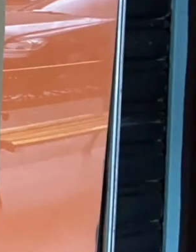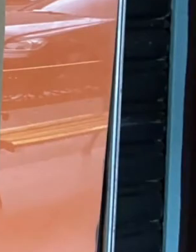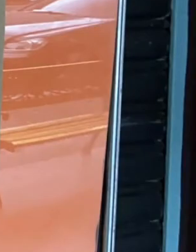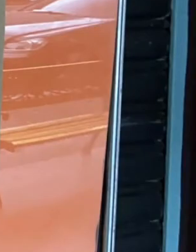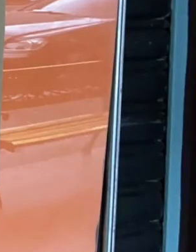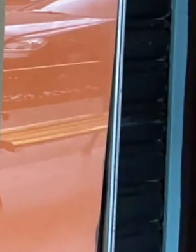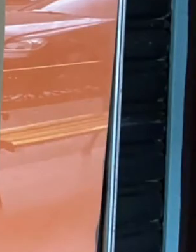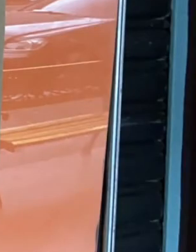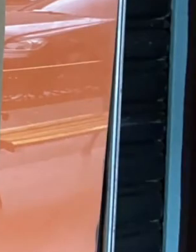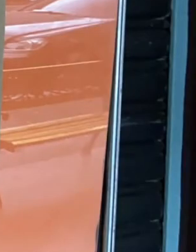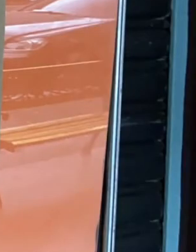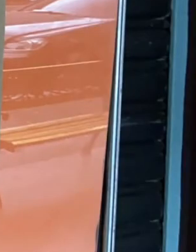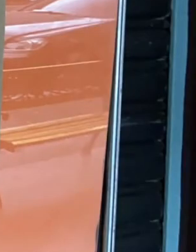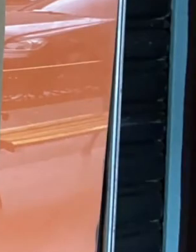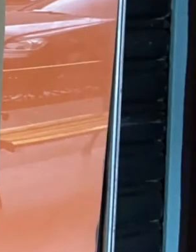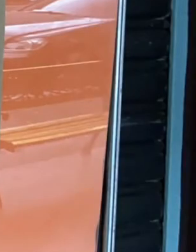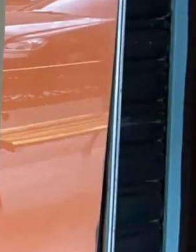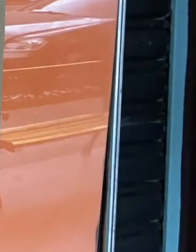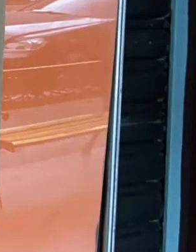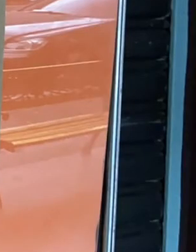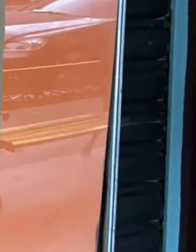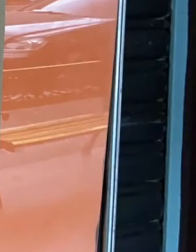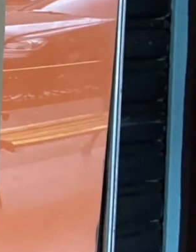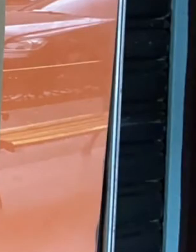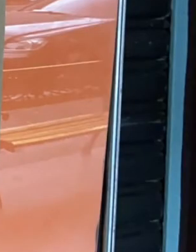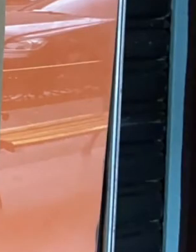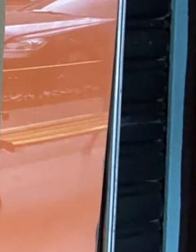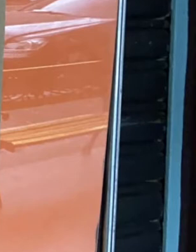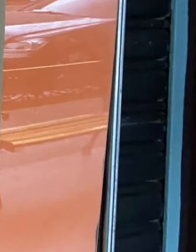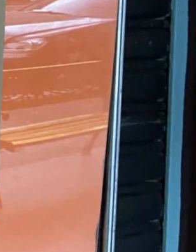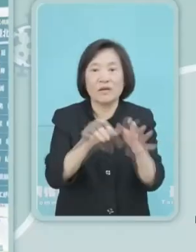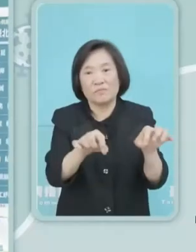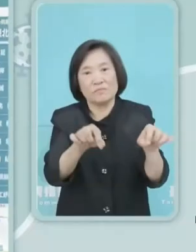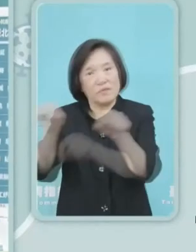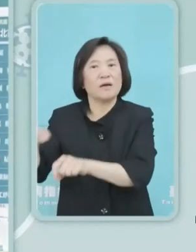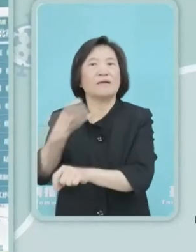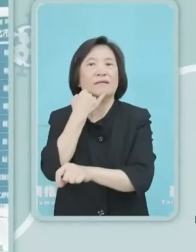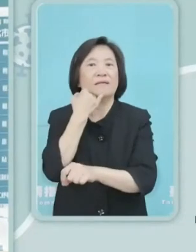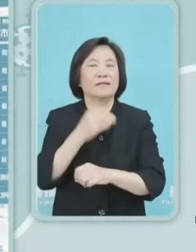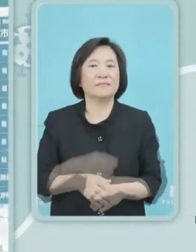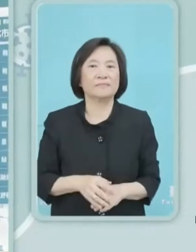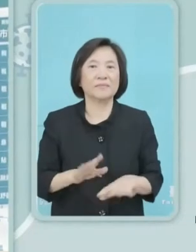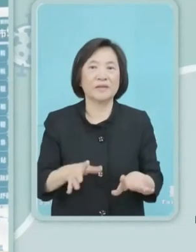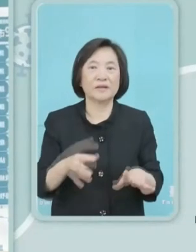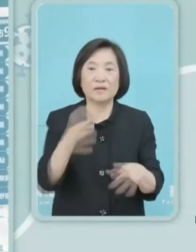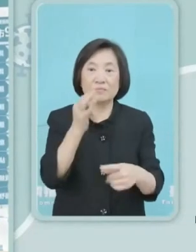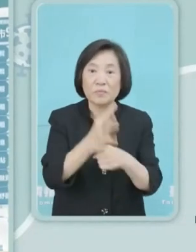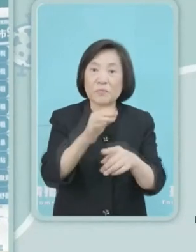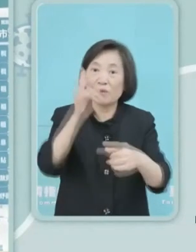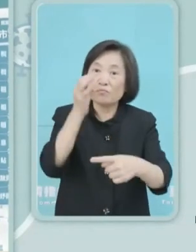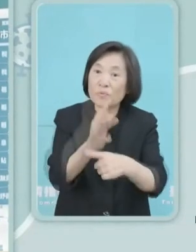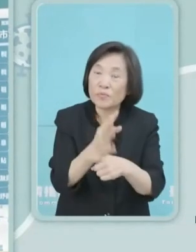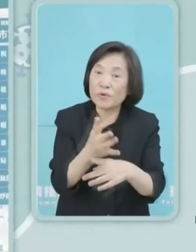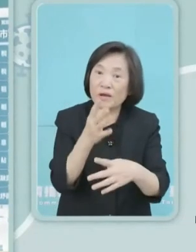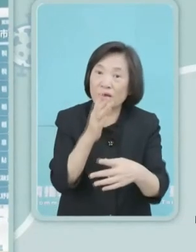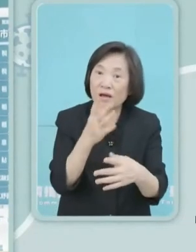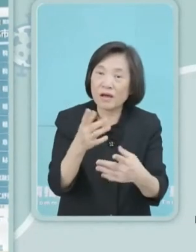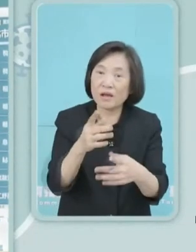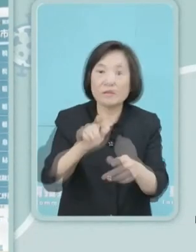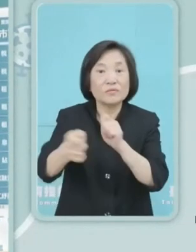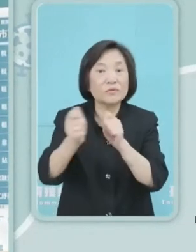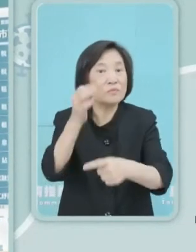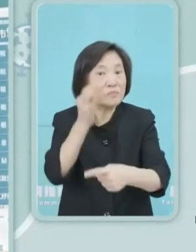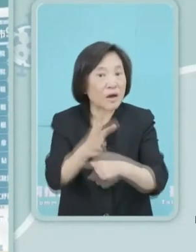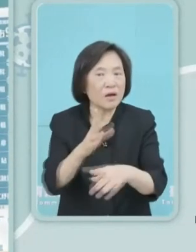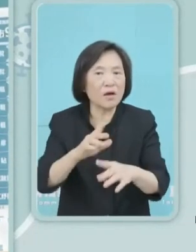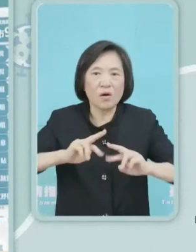延税的部分，我们这次有加入了印花税，还有延长期限。那这一次在降税的部分，我们虽然是没有做一